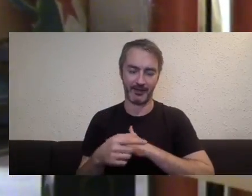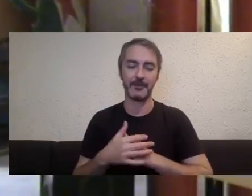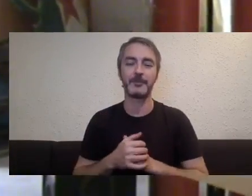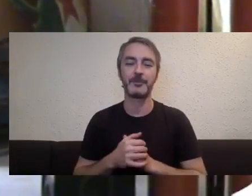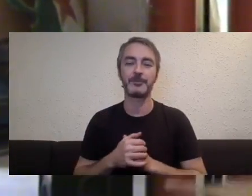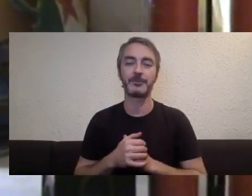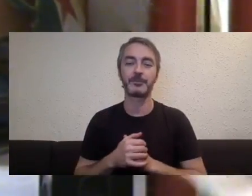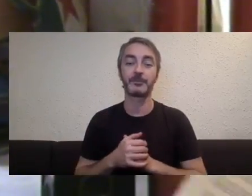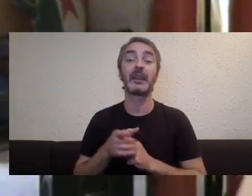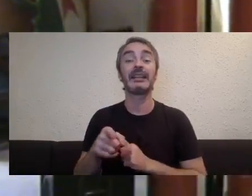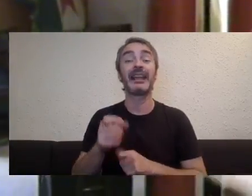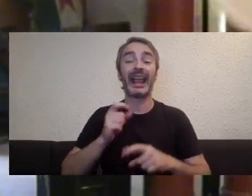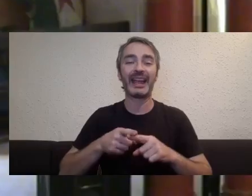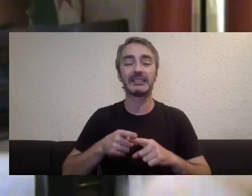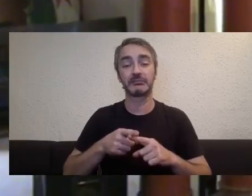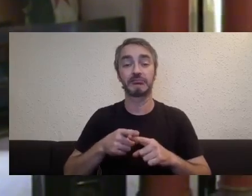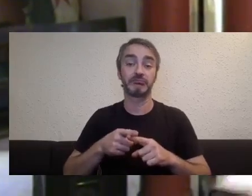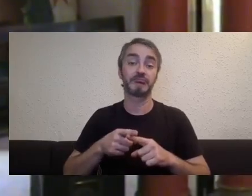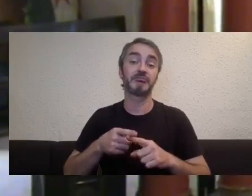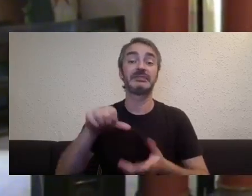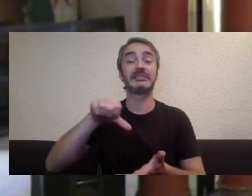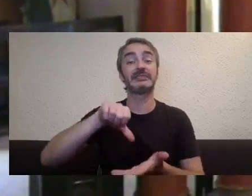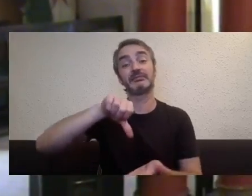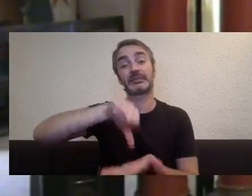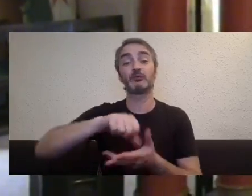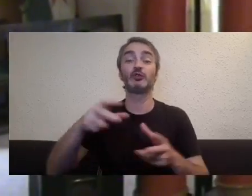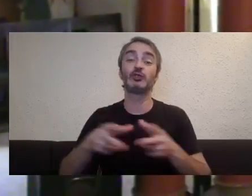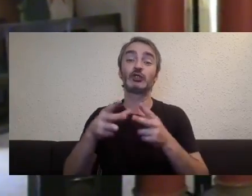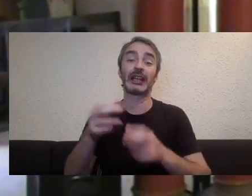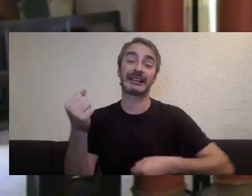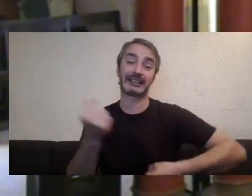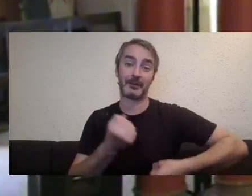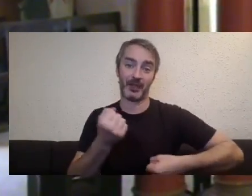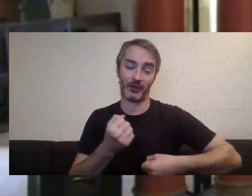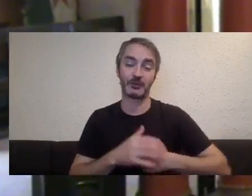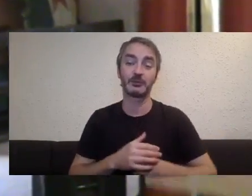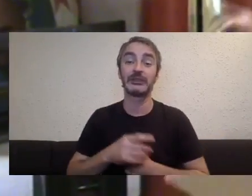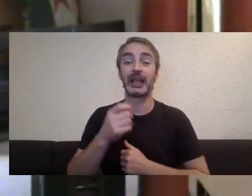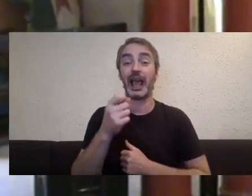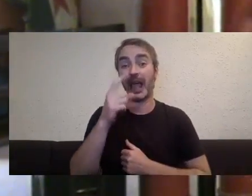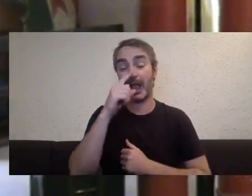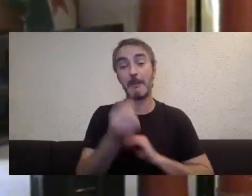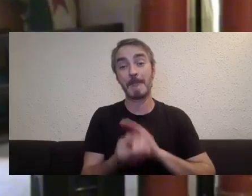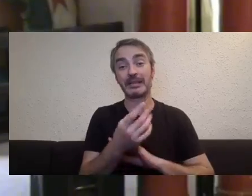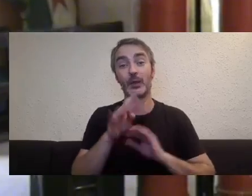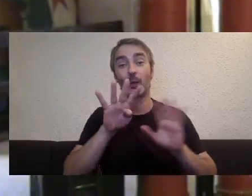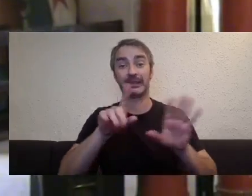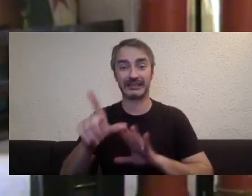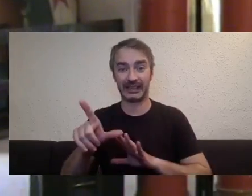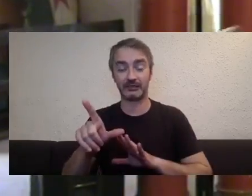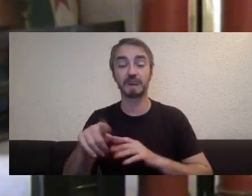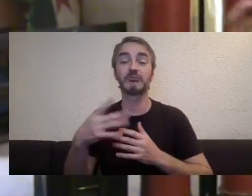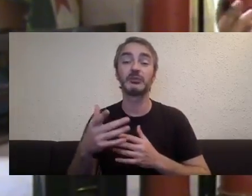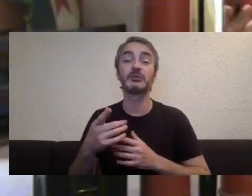I posteriorment doncs, havia estat la seu social dels treballadors. Llavors nosaltres, el 10 de maig del